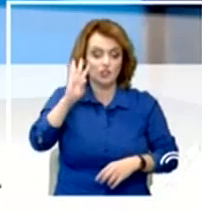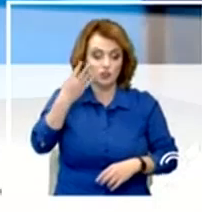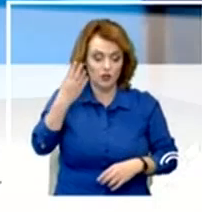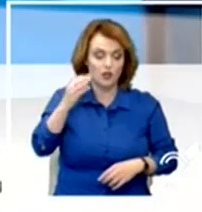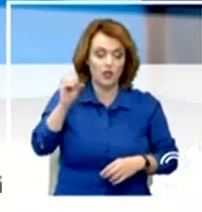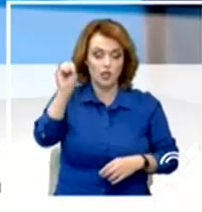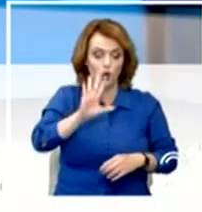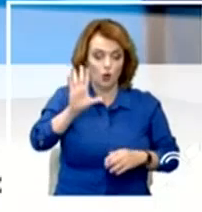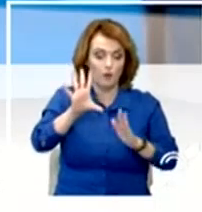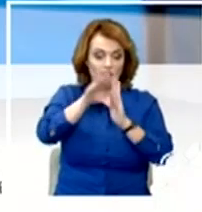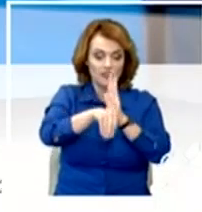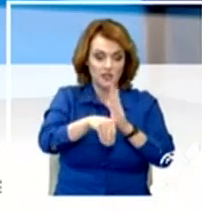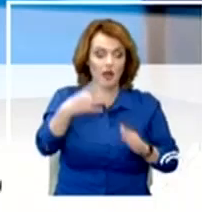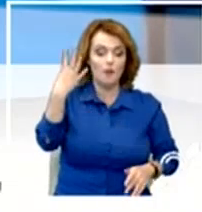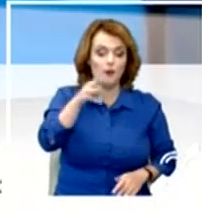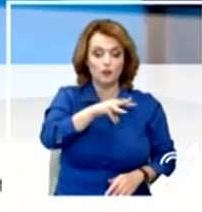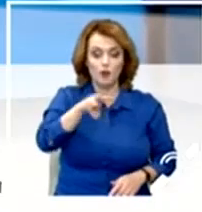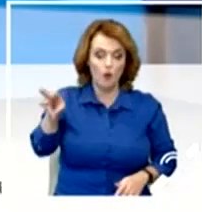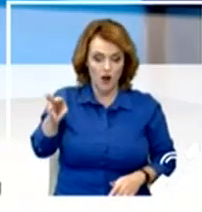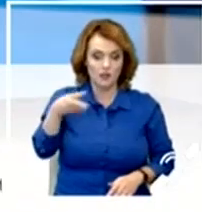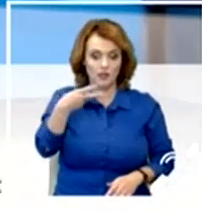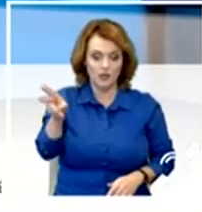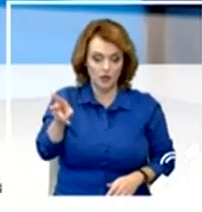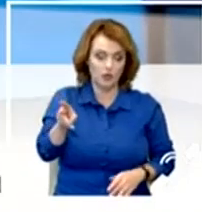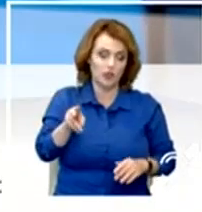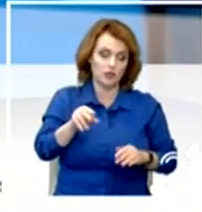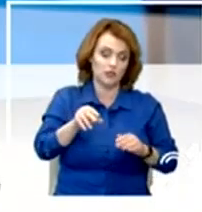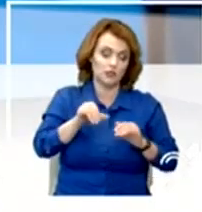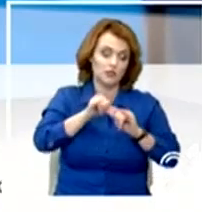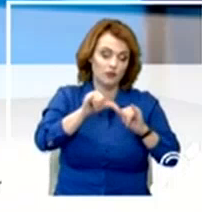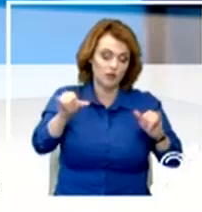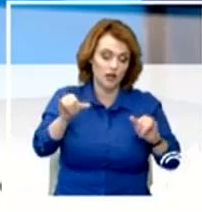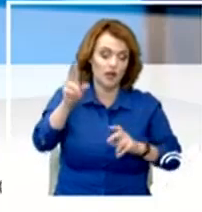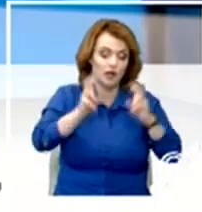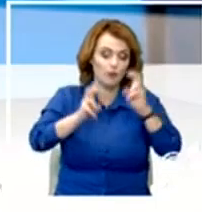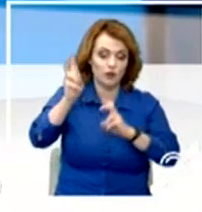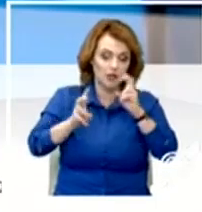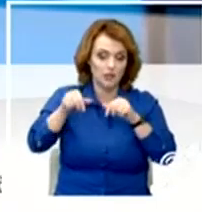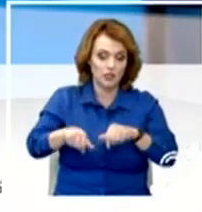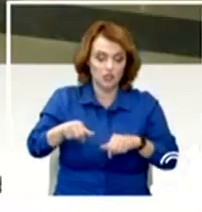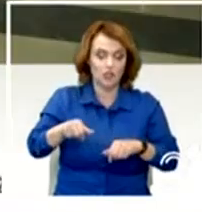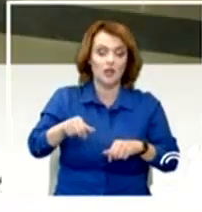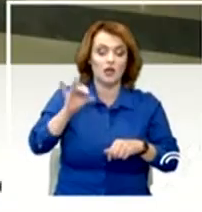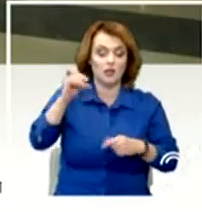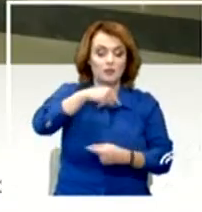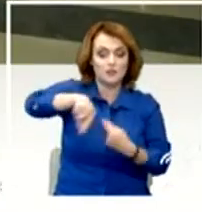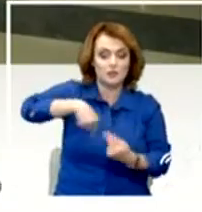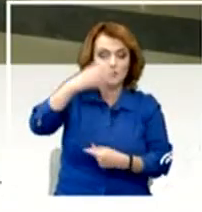investit 4,25 de milioane de euro în dezvoltarea antreprenoriatului din Republica Moldova.